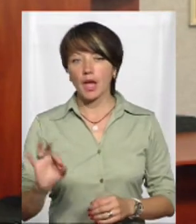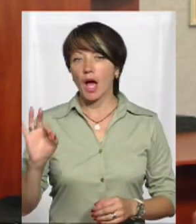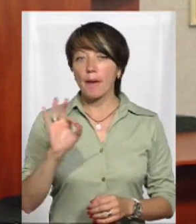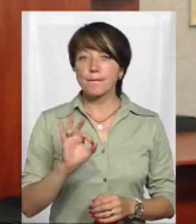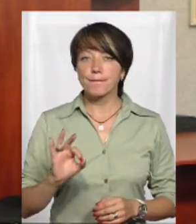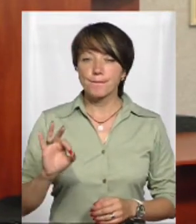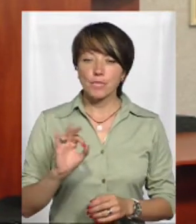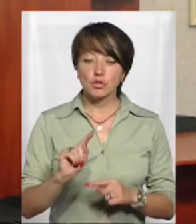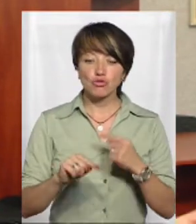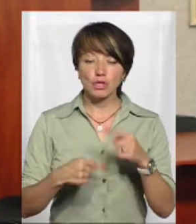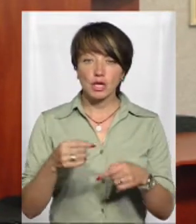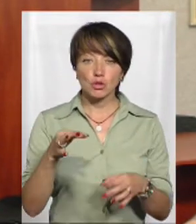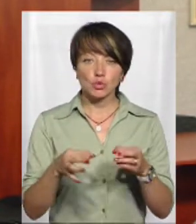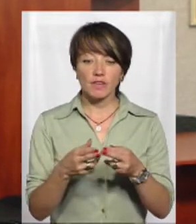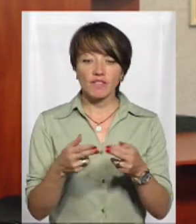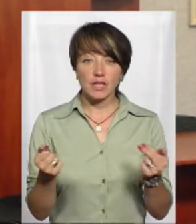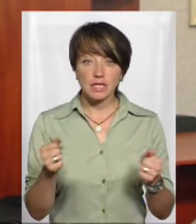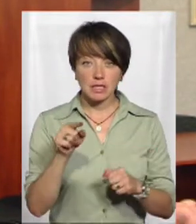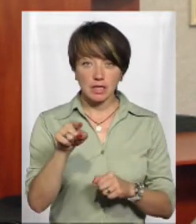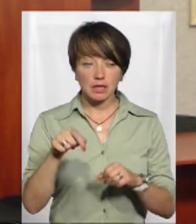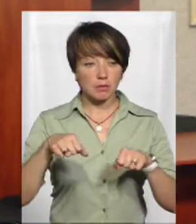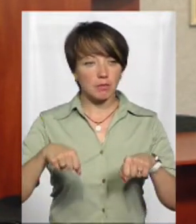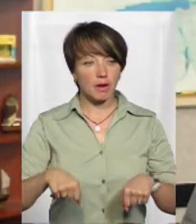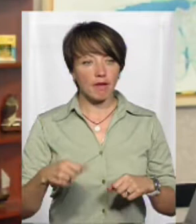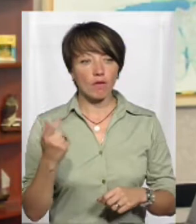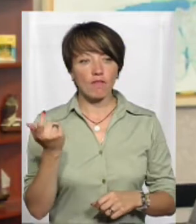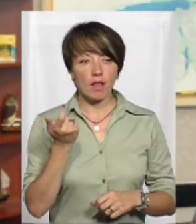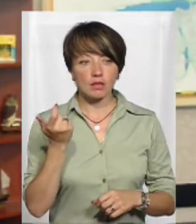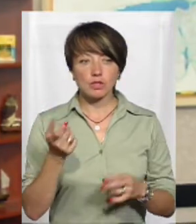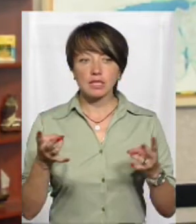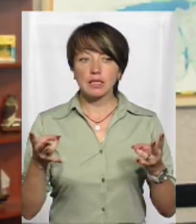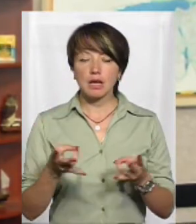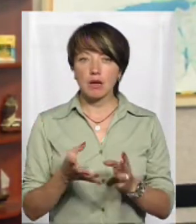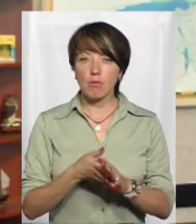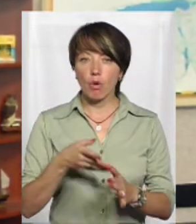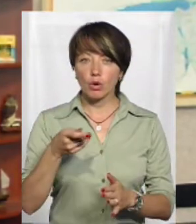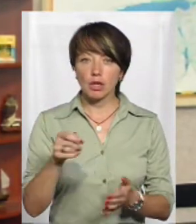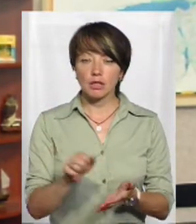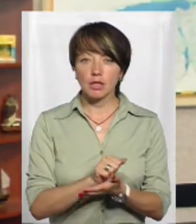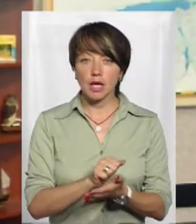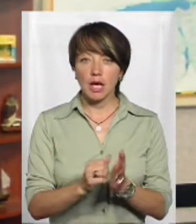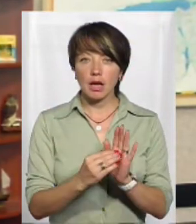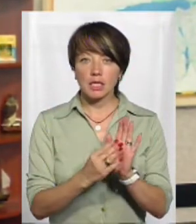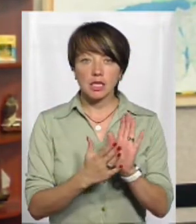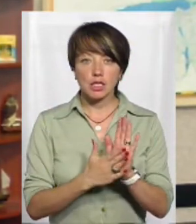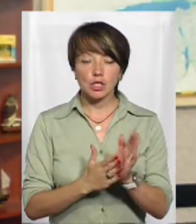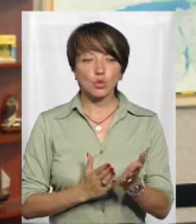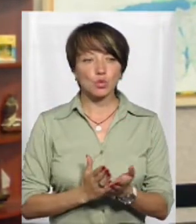щоб через суд визнати за ними право власності. Треба подати відповідні документи в реєстраційну